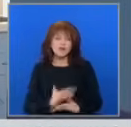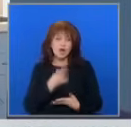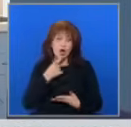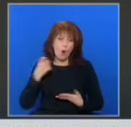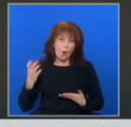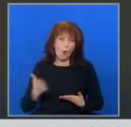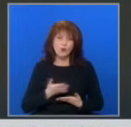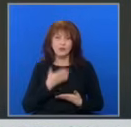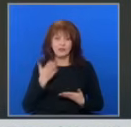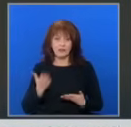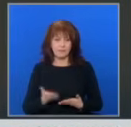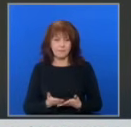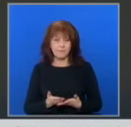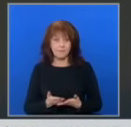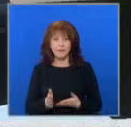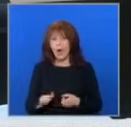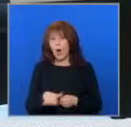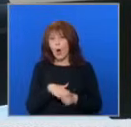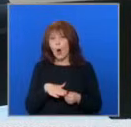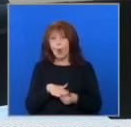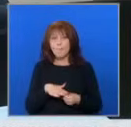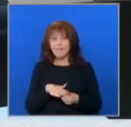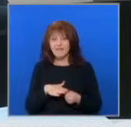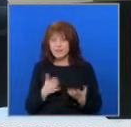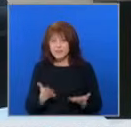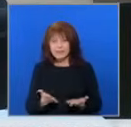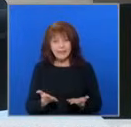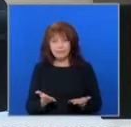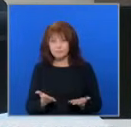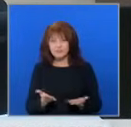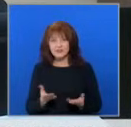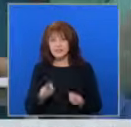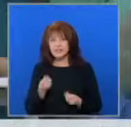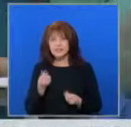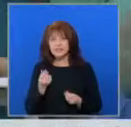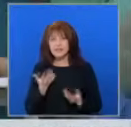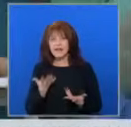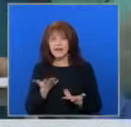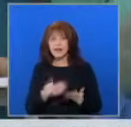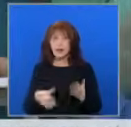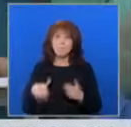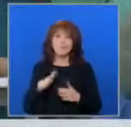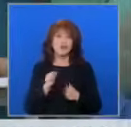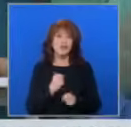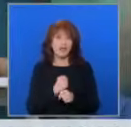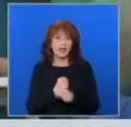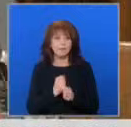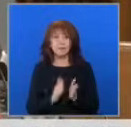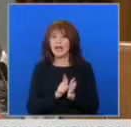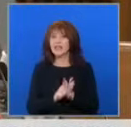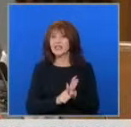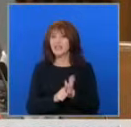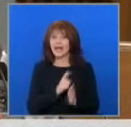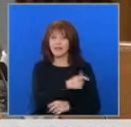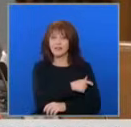настоящия недостиг. Справяме се с цената на повече работа, с извънредни дежурства.